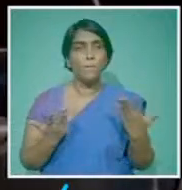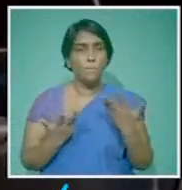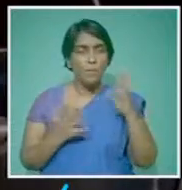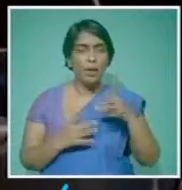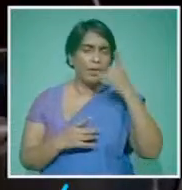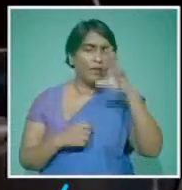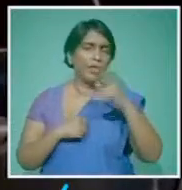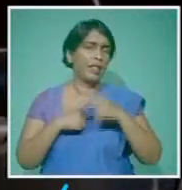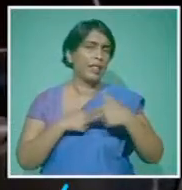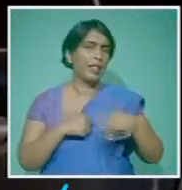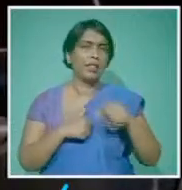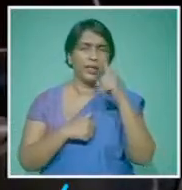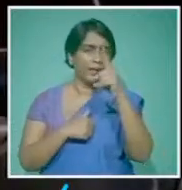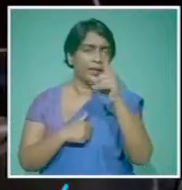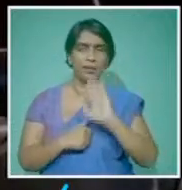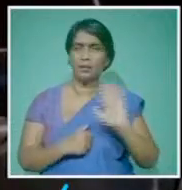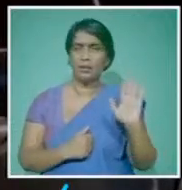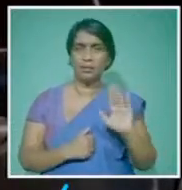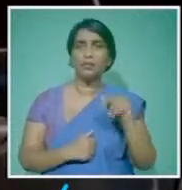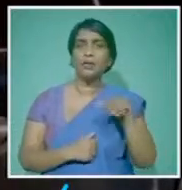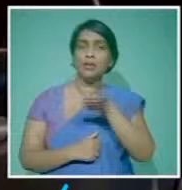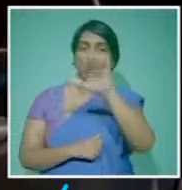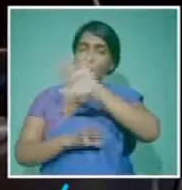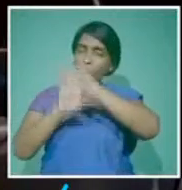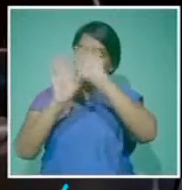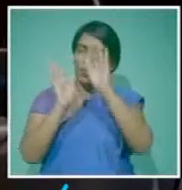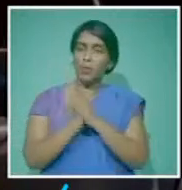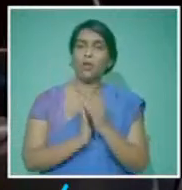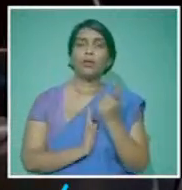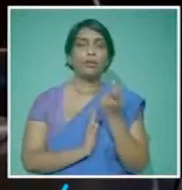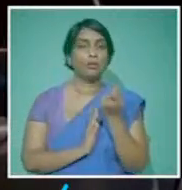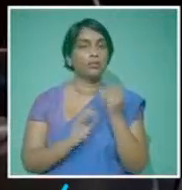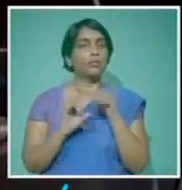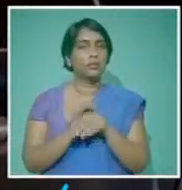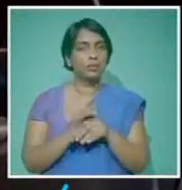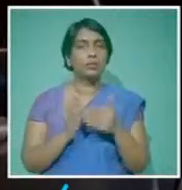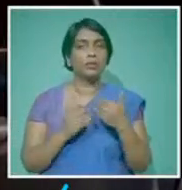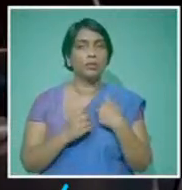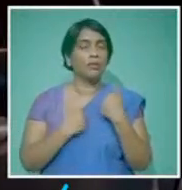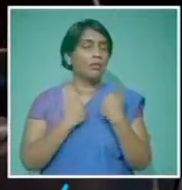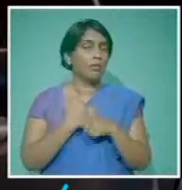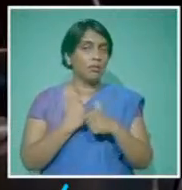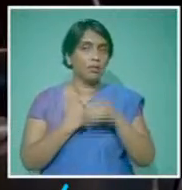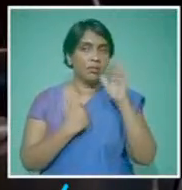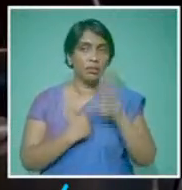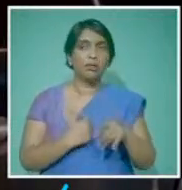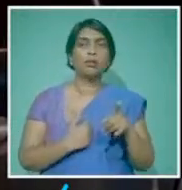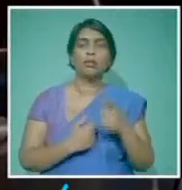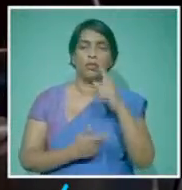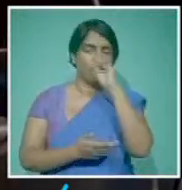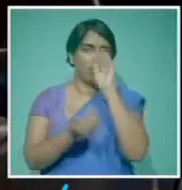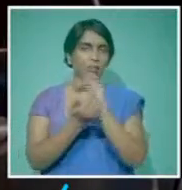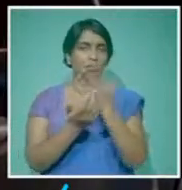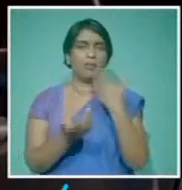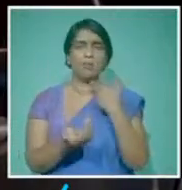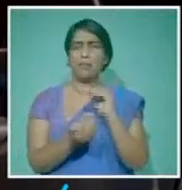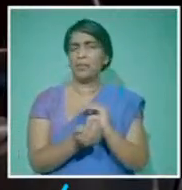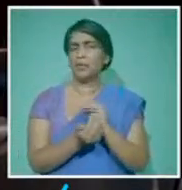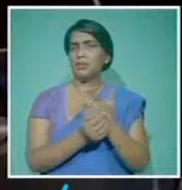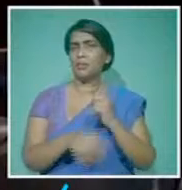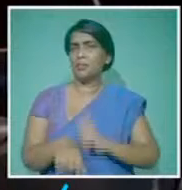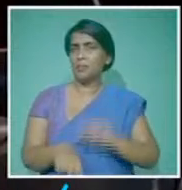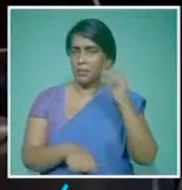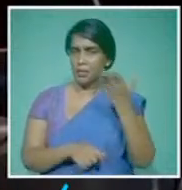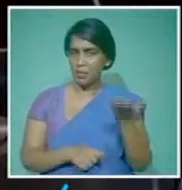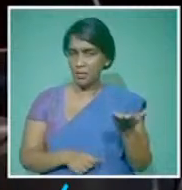එක හේතුවක් නිසා නෙවෙයි. මේ සමස්ත ආර්ථිකය තුලම අපි නිර්මාණය කරලා තියෙන්නේ මේ අනාරක්ෂිත භාවය, මේ අවදානම්